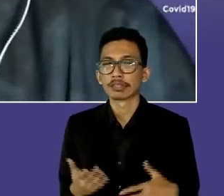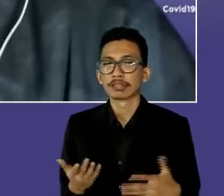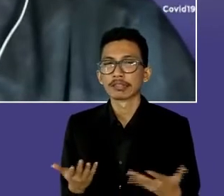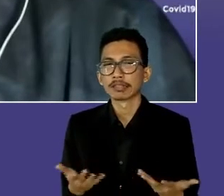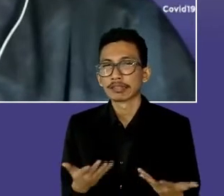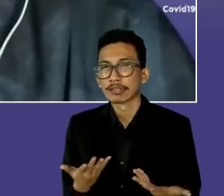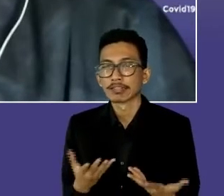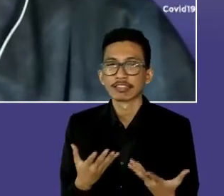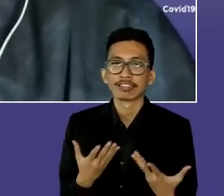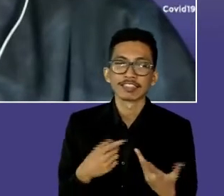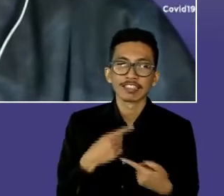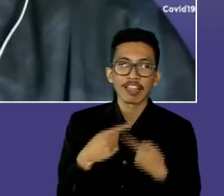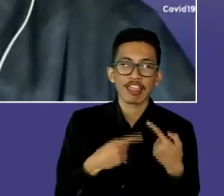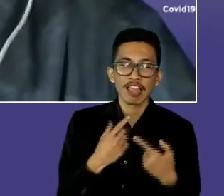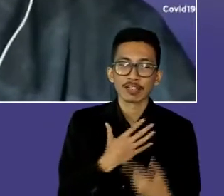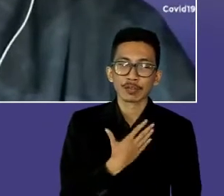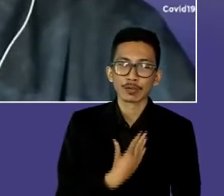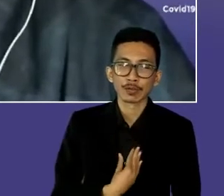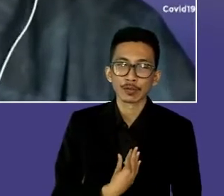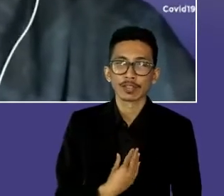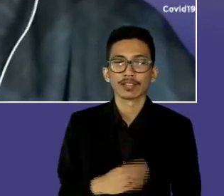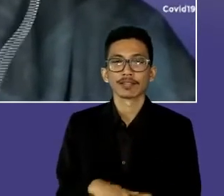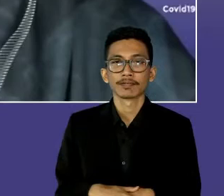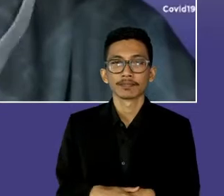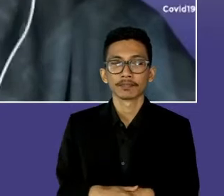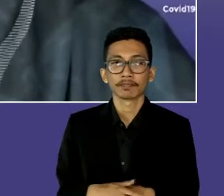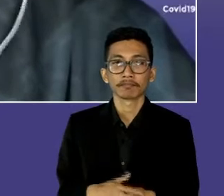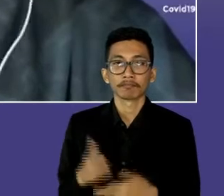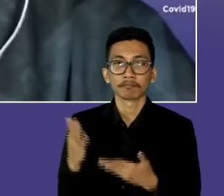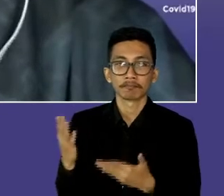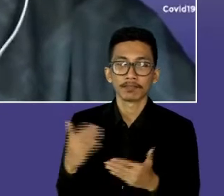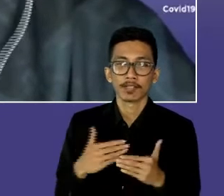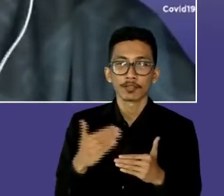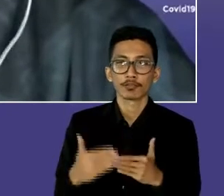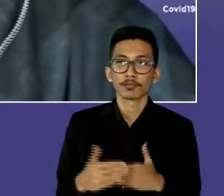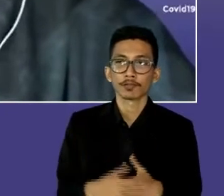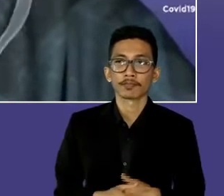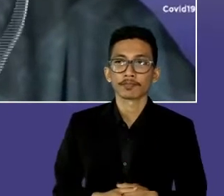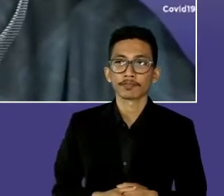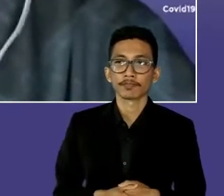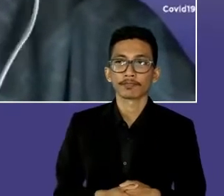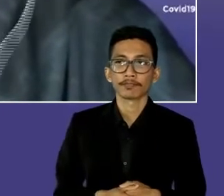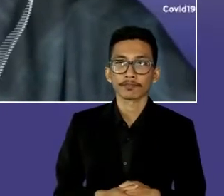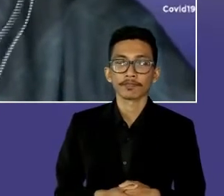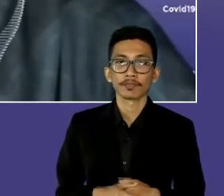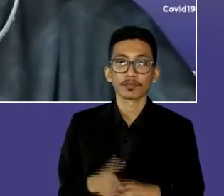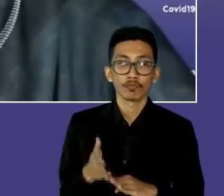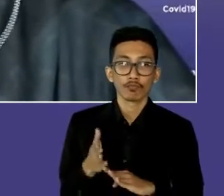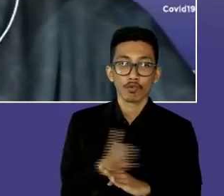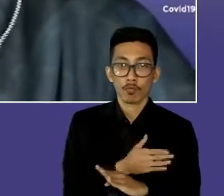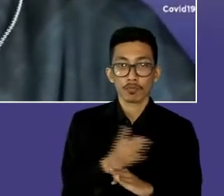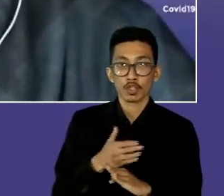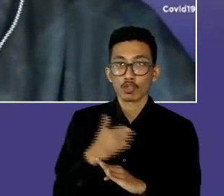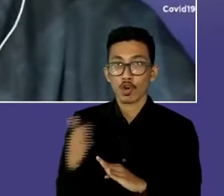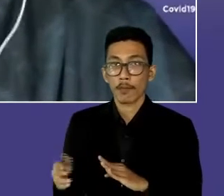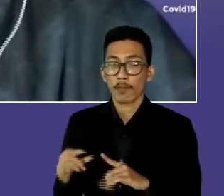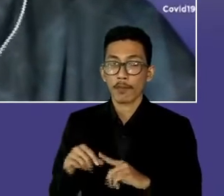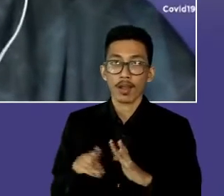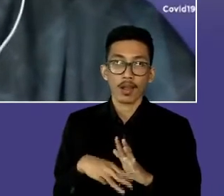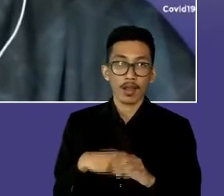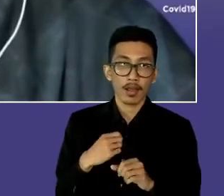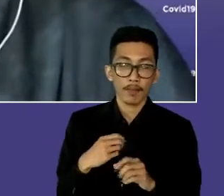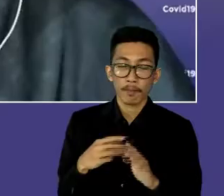ya. Khas dengan lebih detail di slide berikutnya, Dokter Lula, untuk melihat sebelum dan sesudah PPKM darurat.